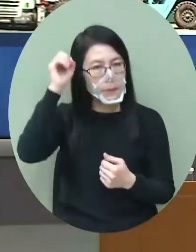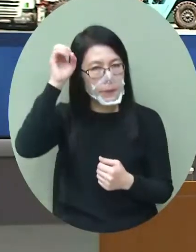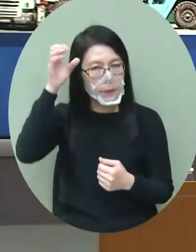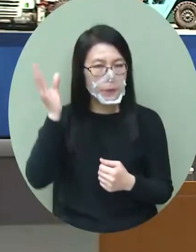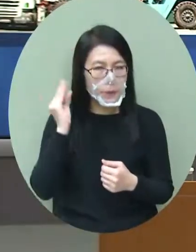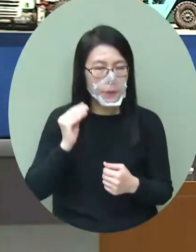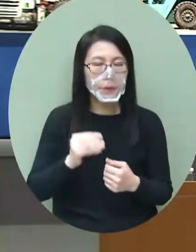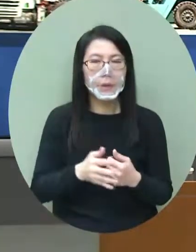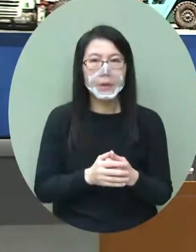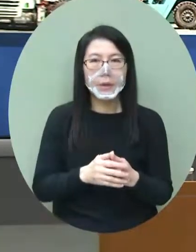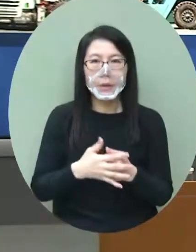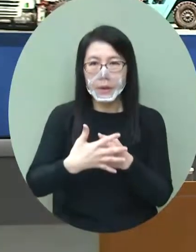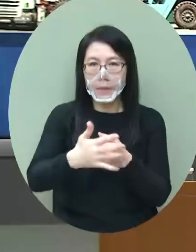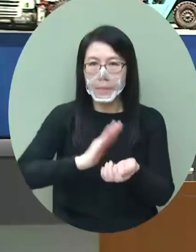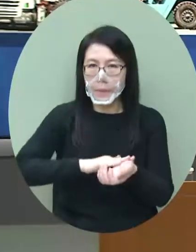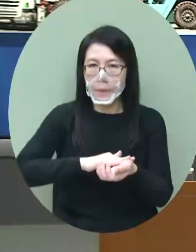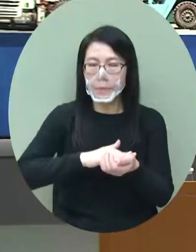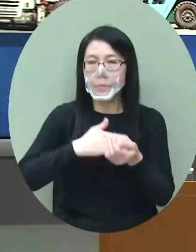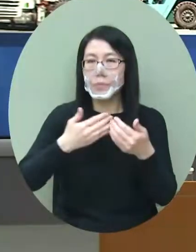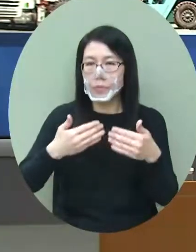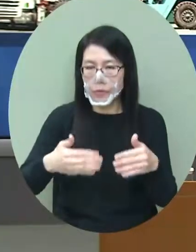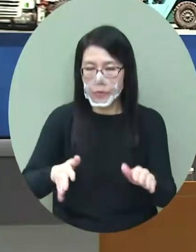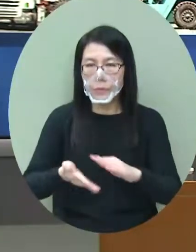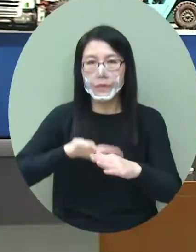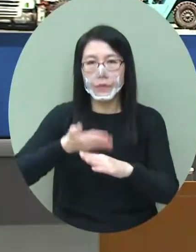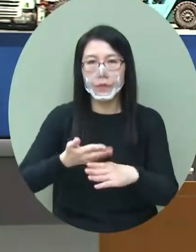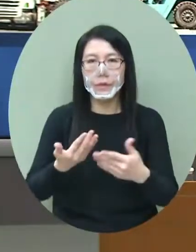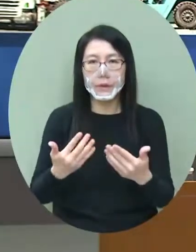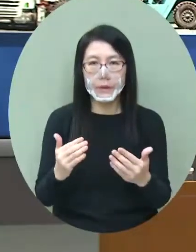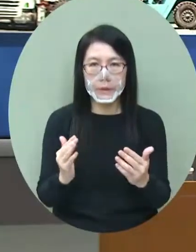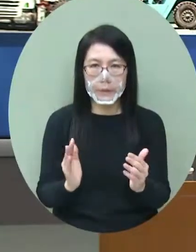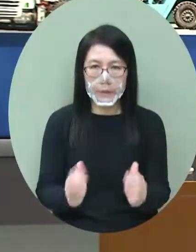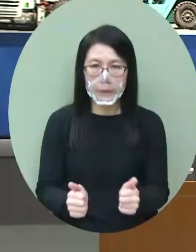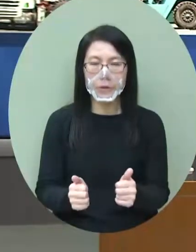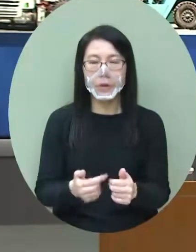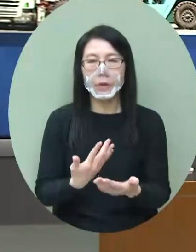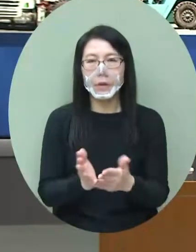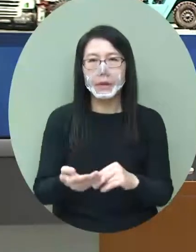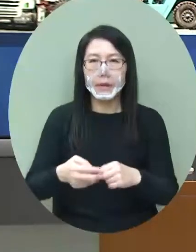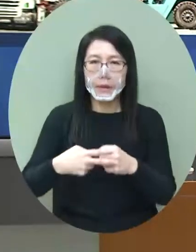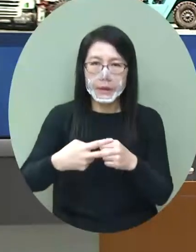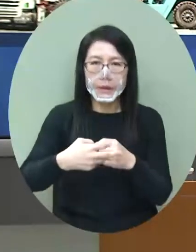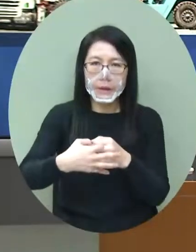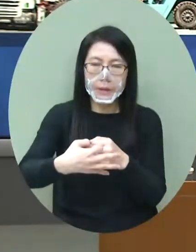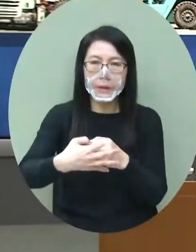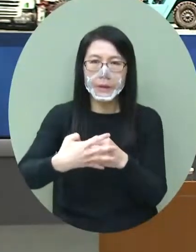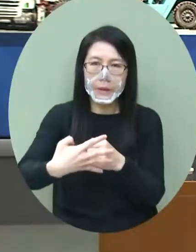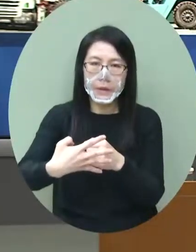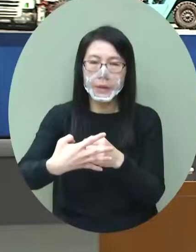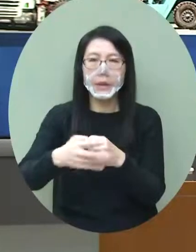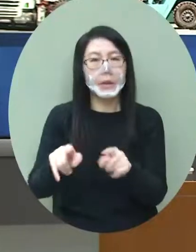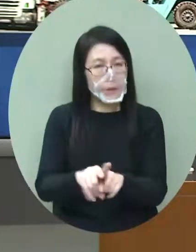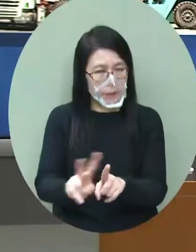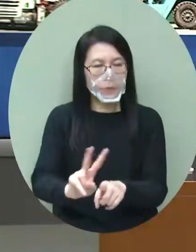波已经结束了，我们就可以恢复正常。 就在第二波、第三波、第四波都曾